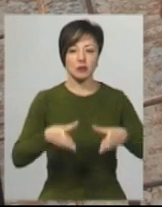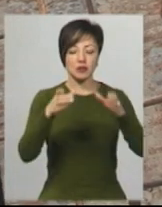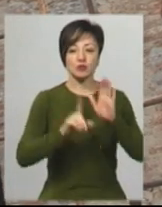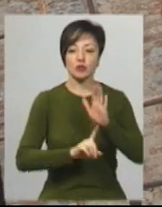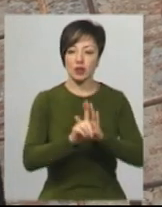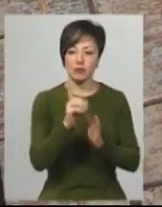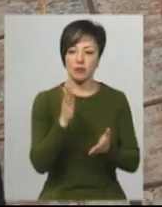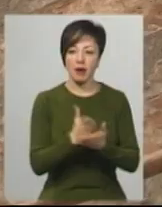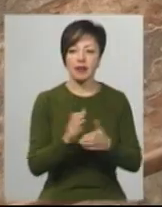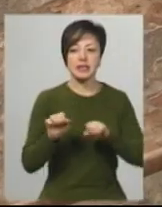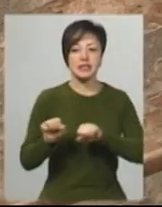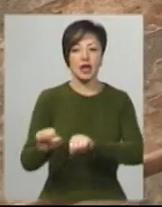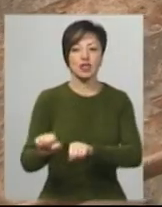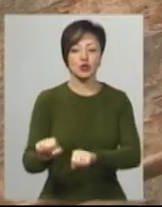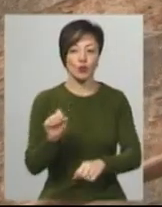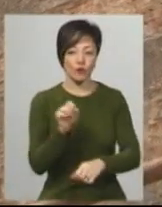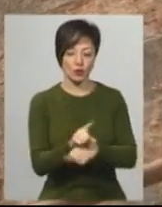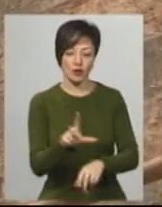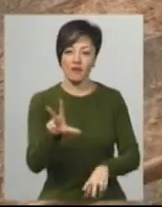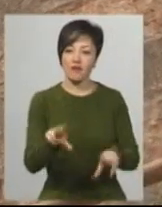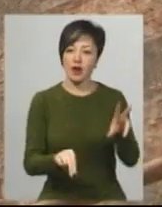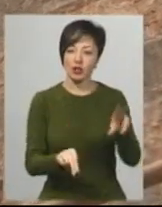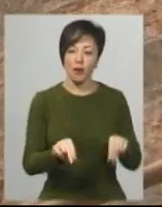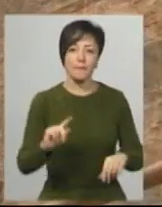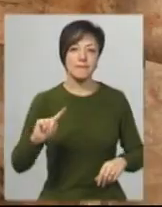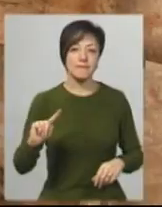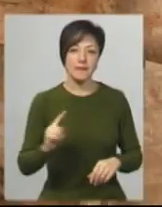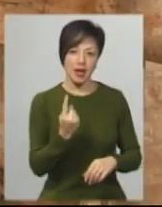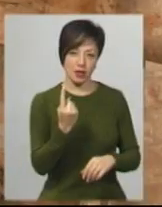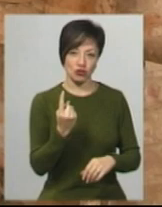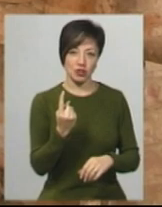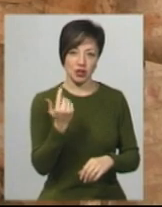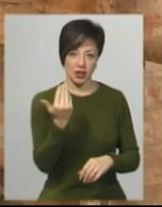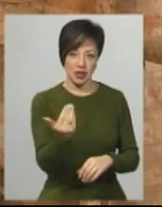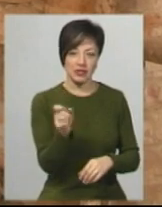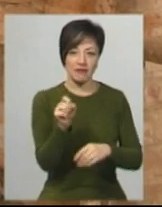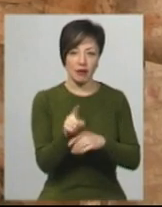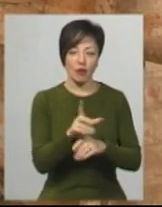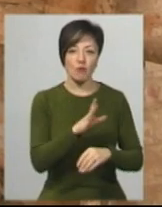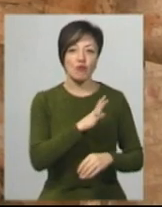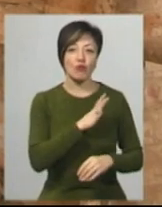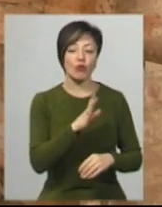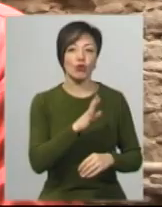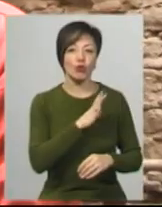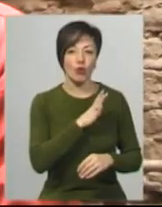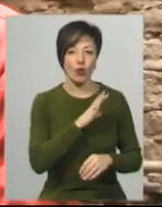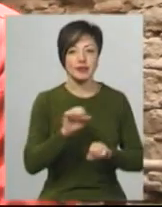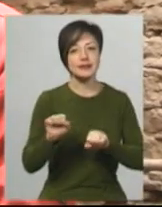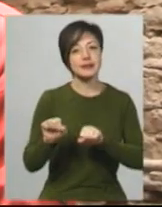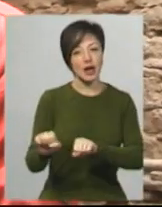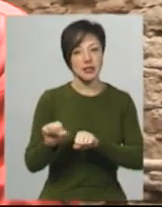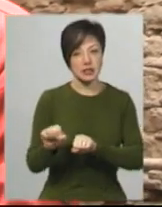башта мала захисну функцію. Ми вважаємо, що перше навантаження башти, безумовно, було